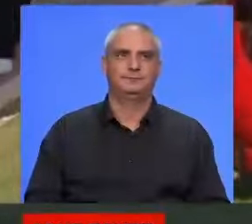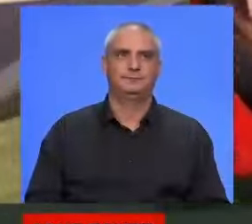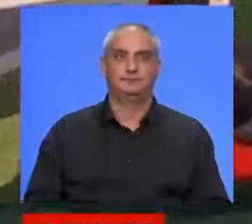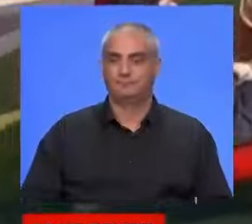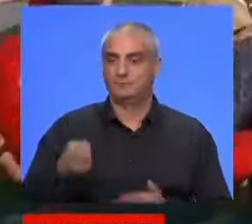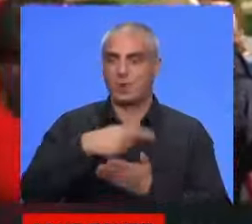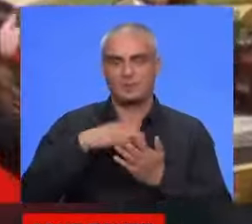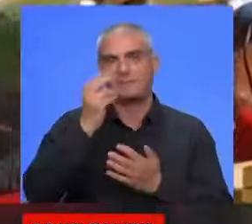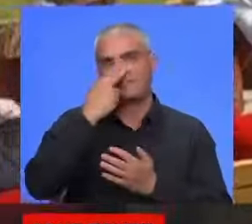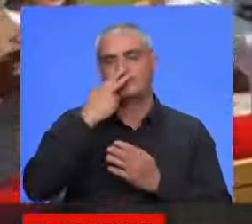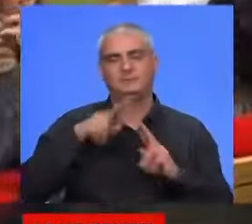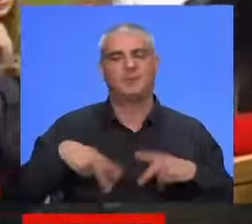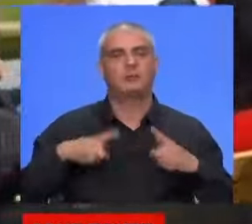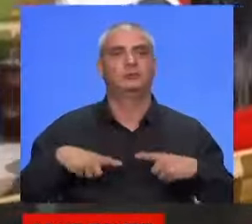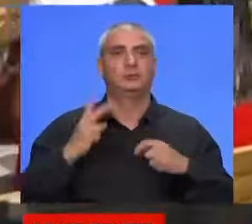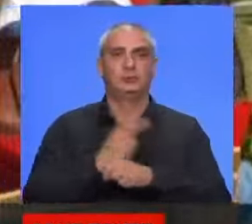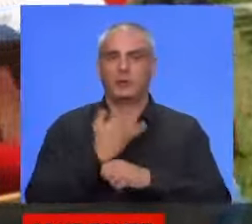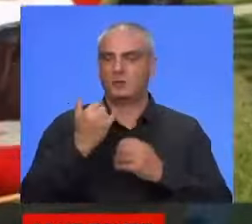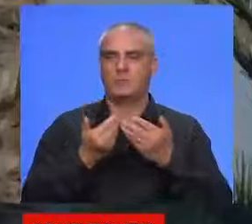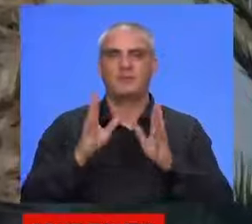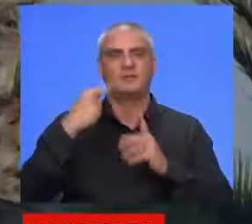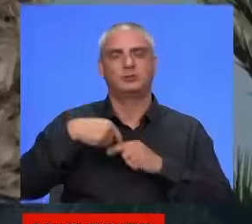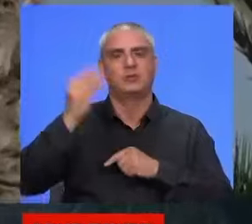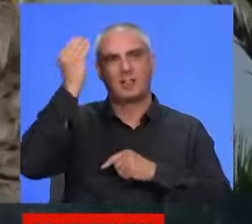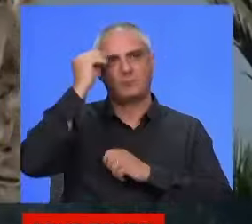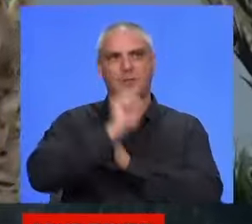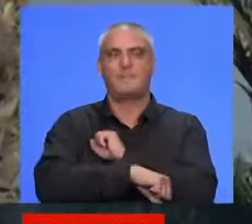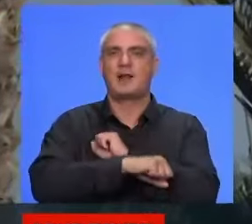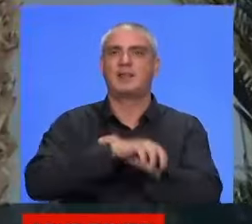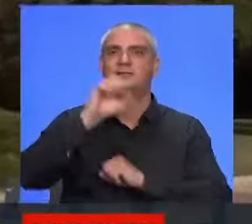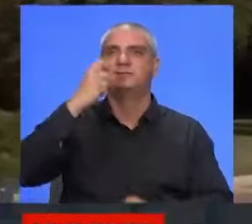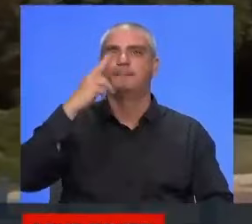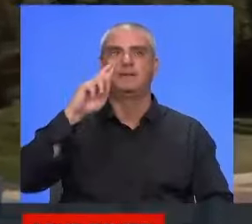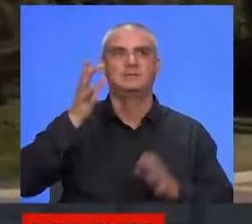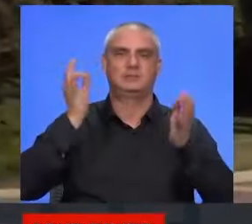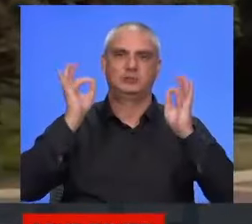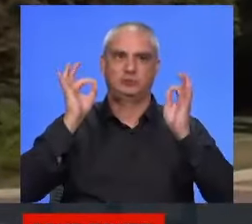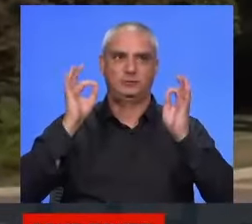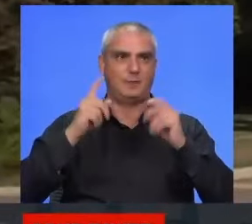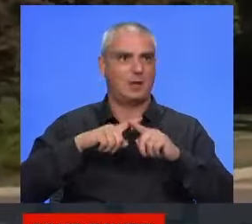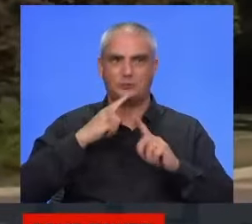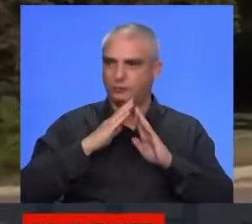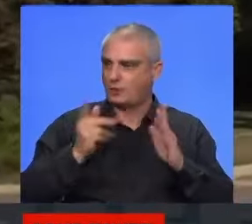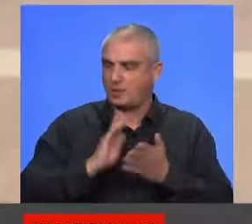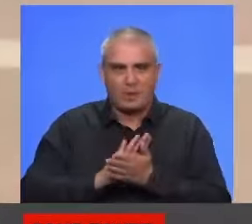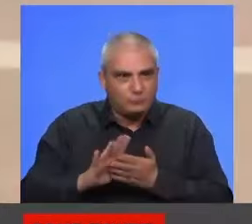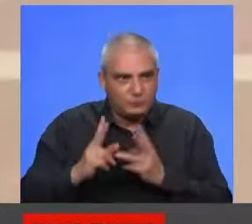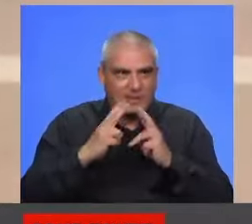בעוטף עוד מנסים לחזור לשגרה, והיום נפתחה שנת הלימודים במכללת ספיר באופן רשמי. אחרי שנה לא פשוטה שהעיר הזאת